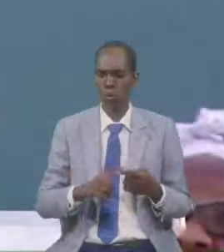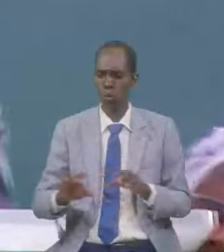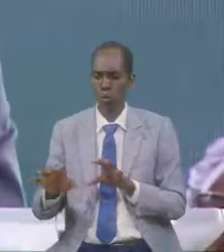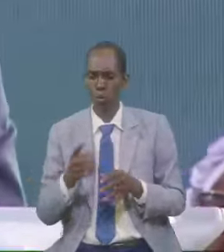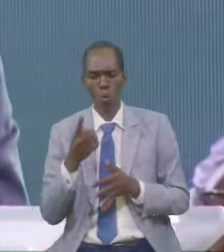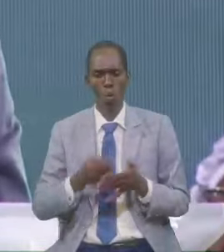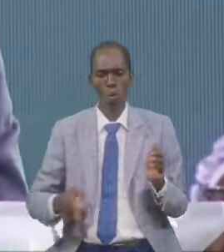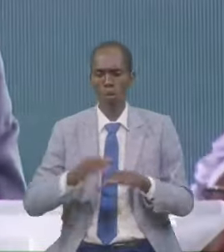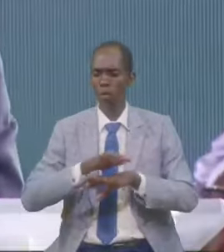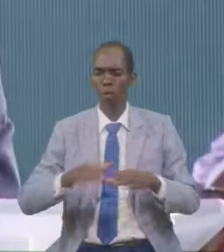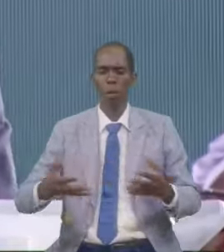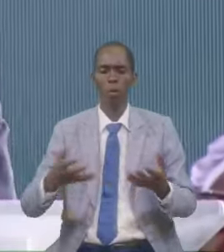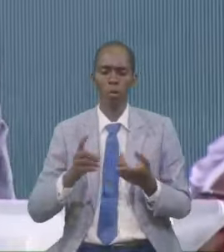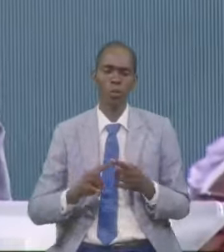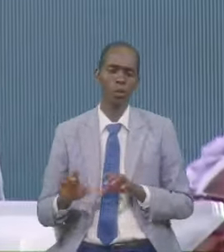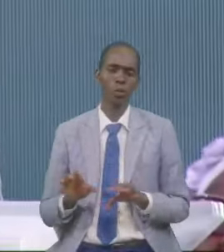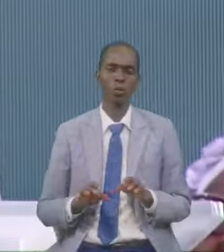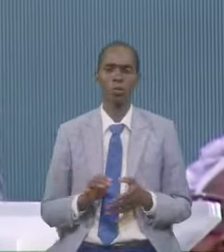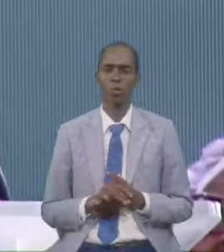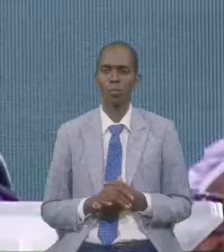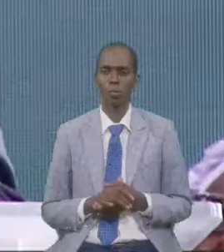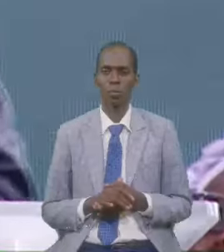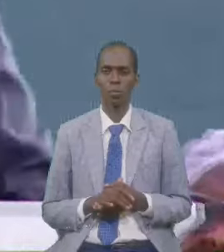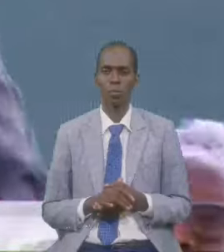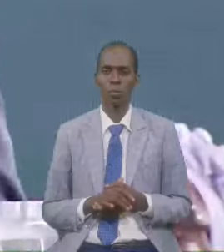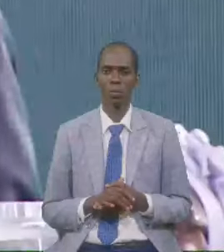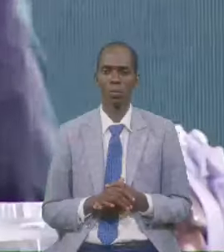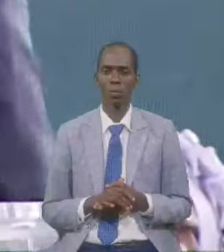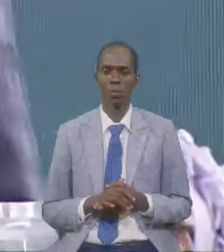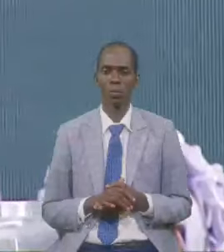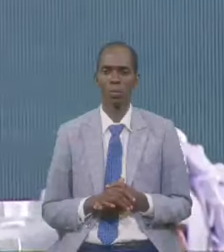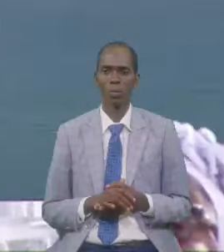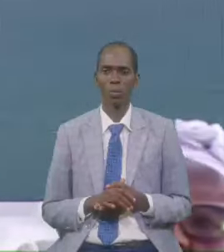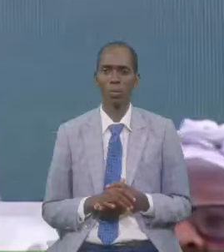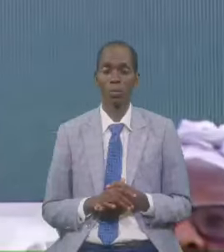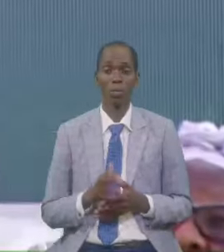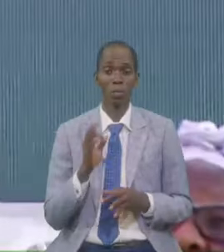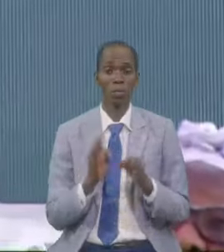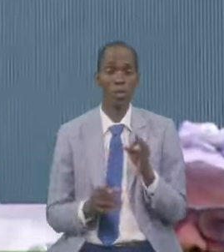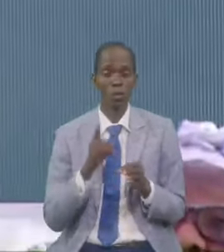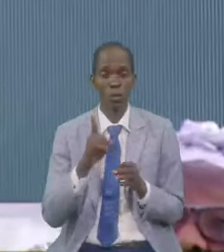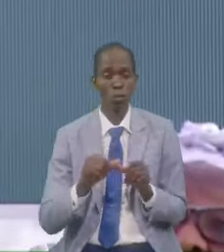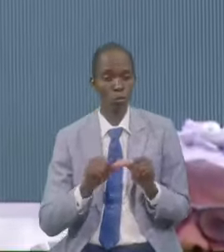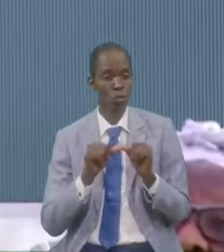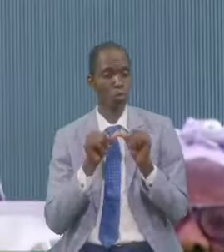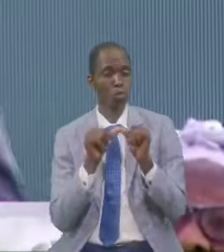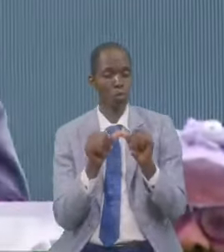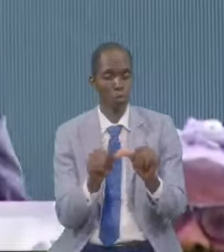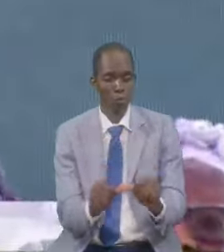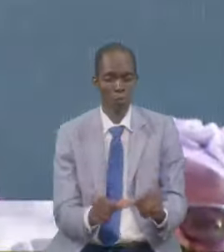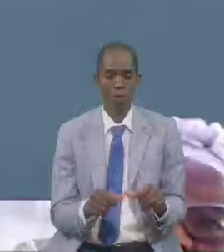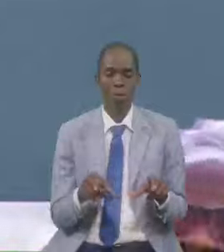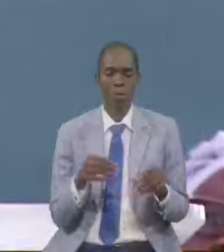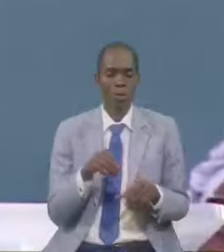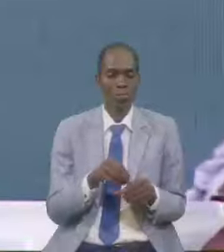పని విషయంలో వారు చేయవలసి ఉండి కూడా ఇష్టం లేక సాకులు చెప్తారు. If you go through life unwilling, మీరు గనక జీవితంలో